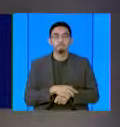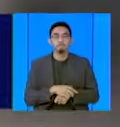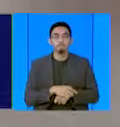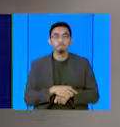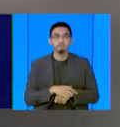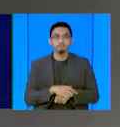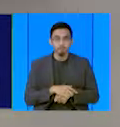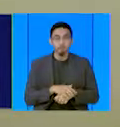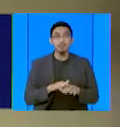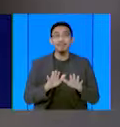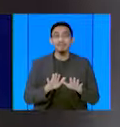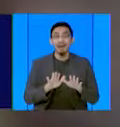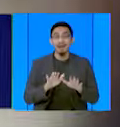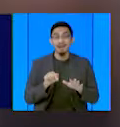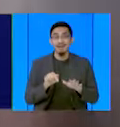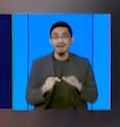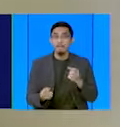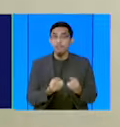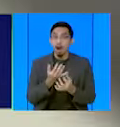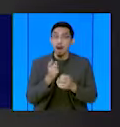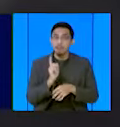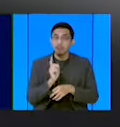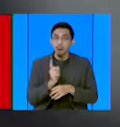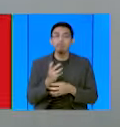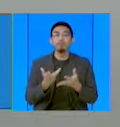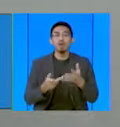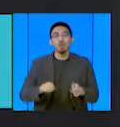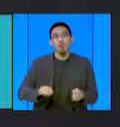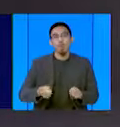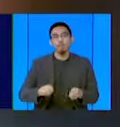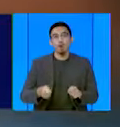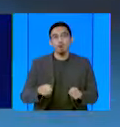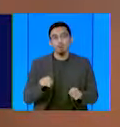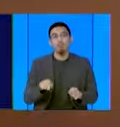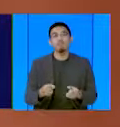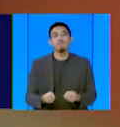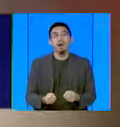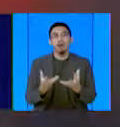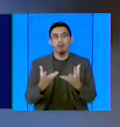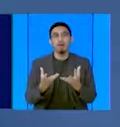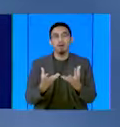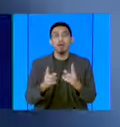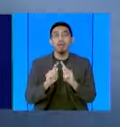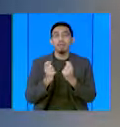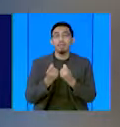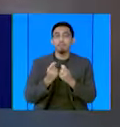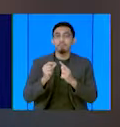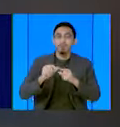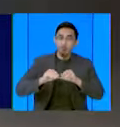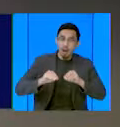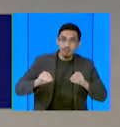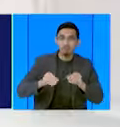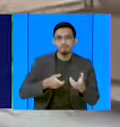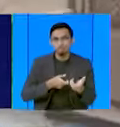Dugaan sementara kebakaran terjadi akibat ledakan kompor gas. Petugas pemadam kebakaran berhasil dengan cepat menjinakkan api.